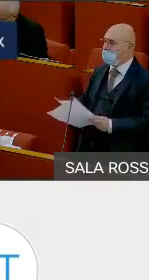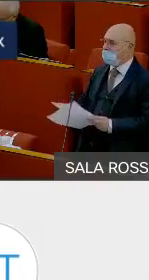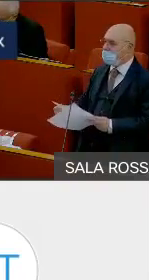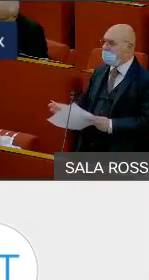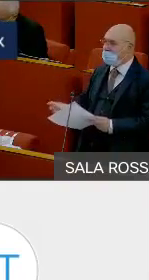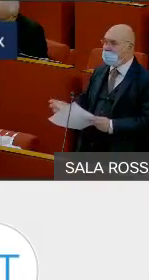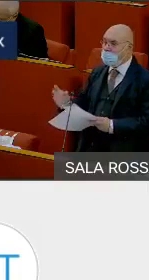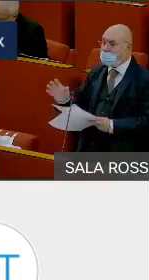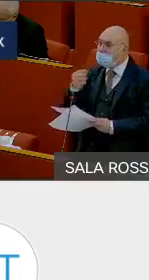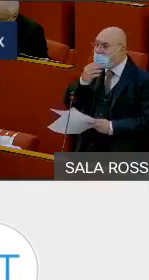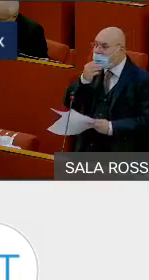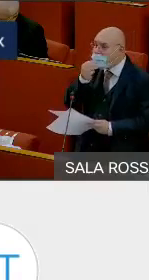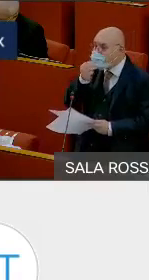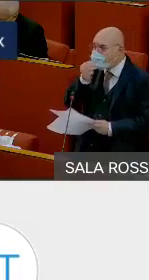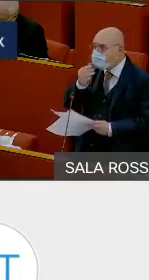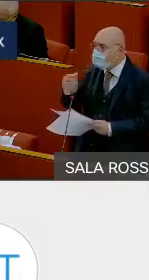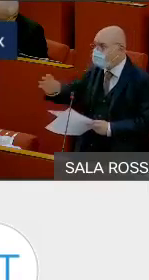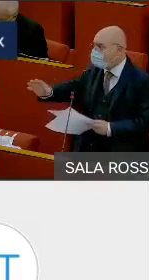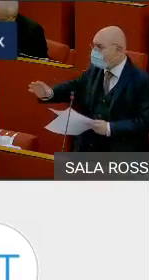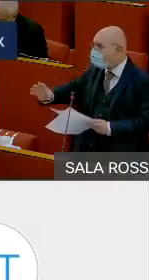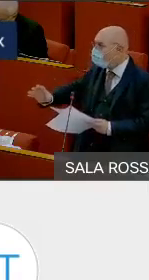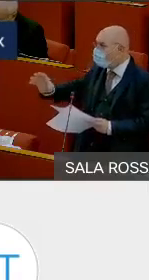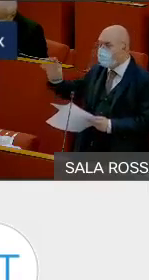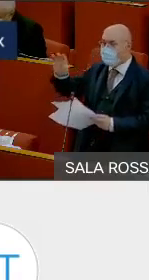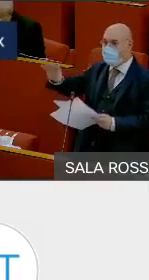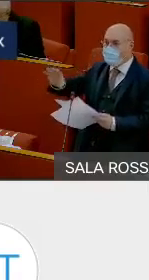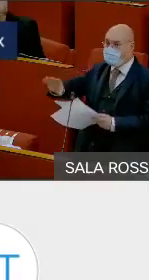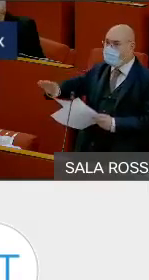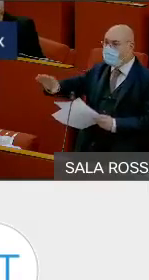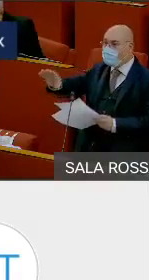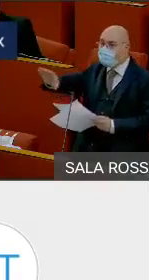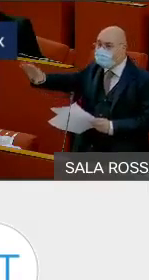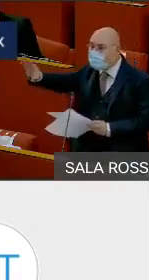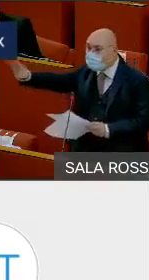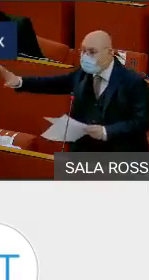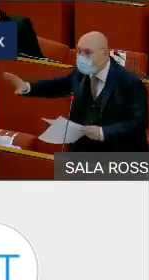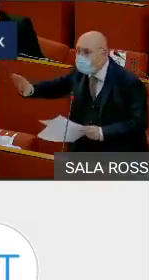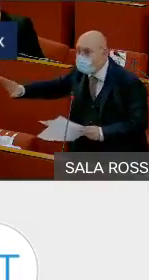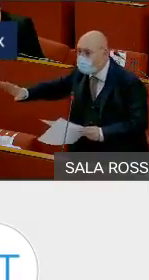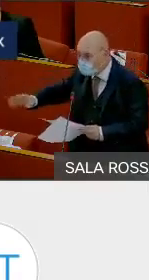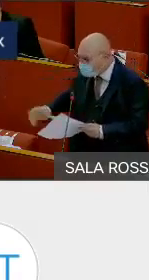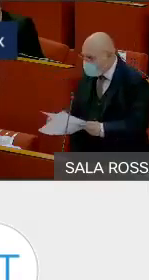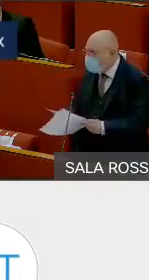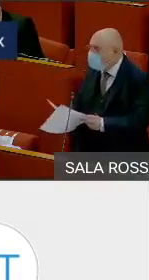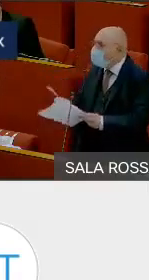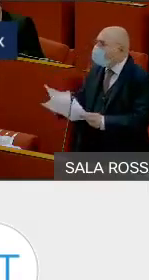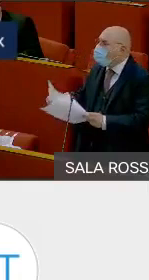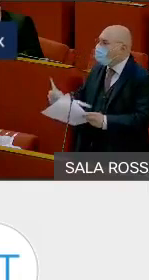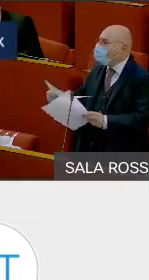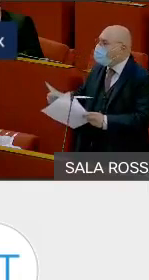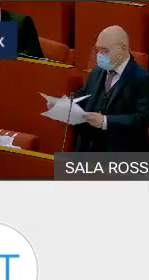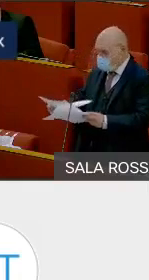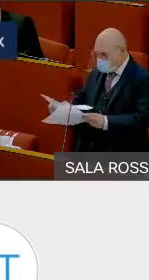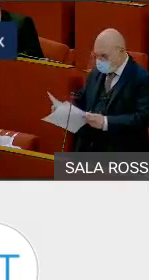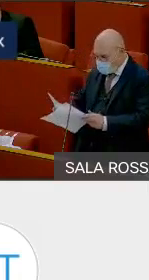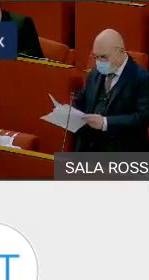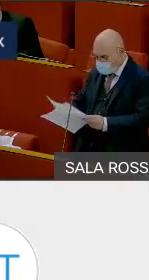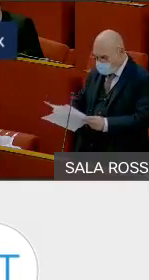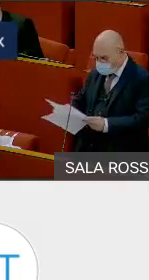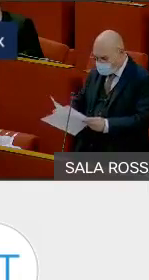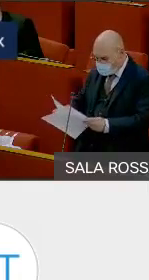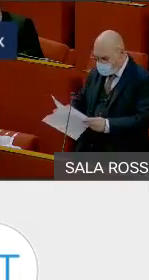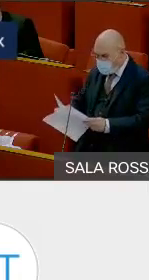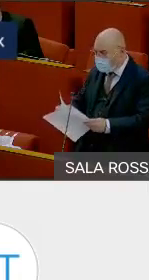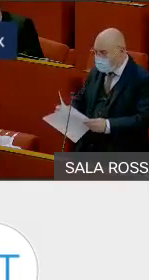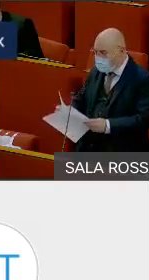agricoli professionali e quindi sarebbe stato possibile attraverso quello avere un controllo della co mettete il controllo di